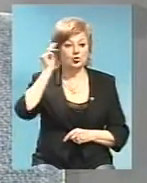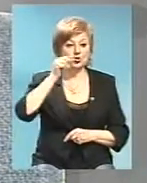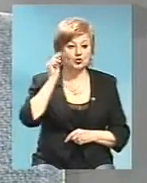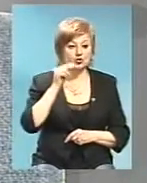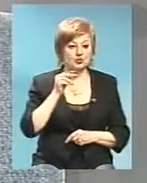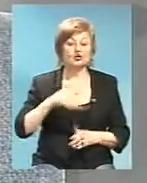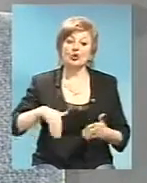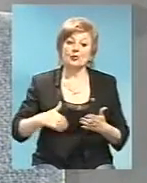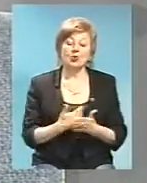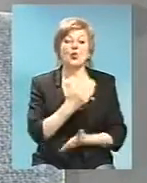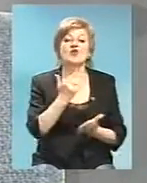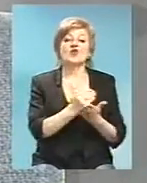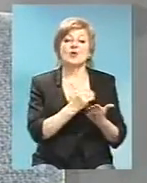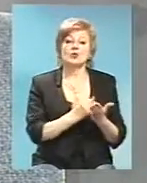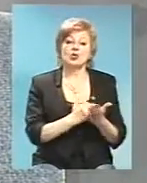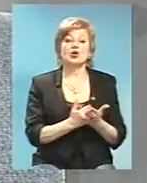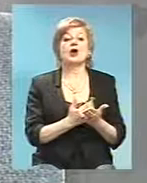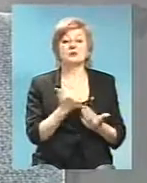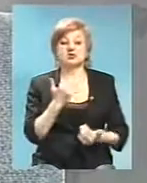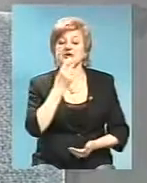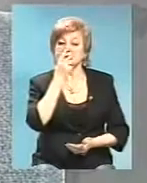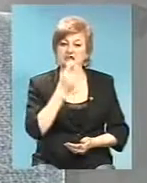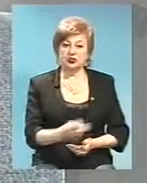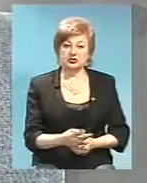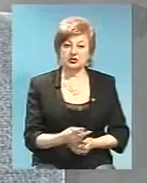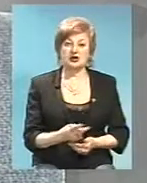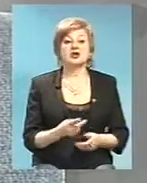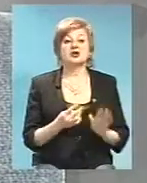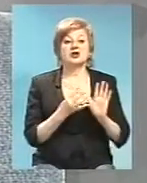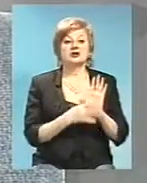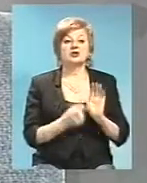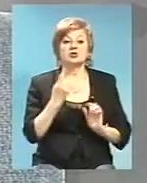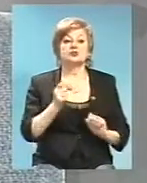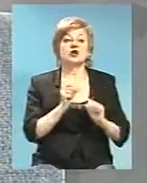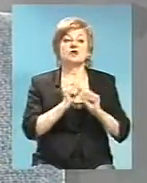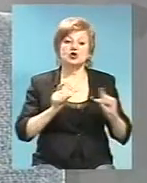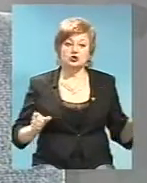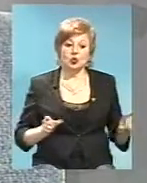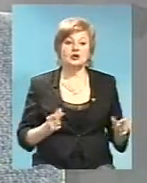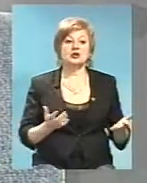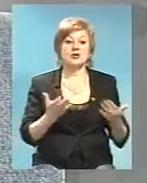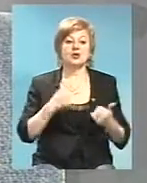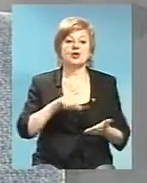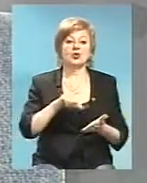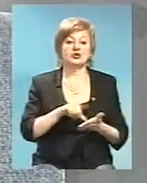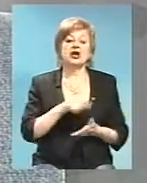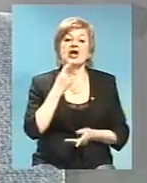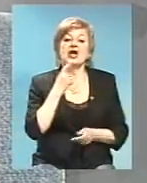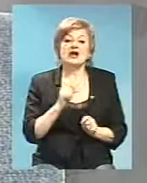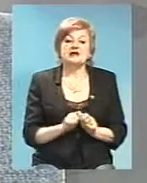за новою програмою. Я пропоную, давайте його подивимося. 91-ша школа, вона бере участь у